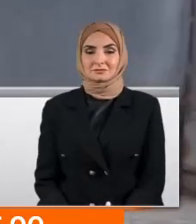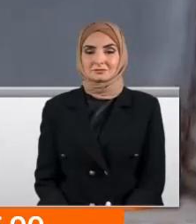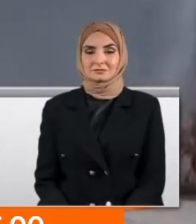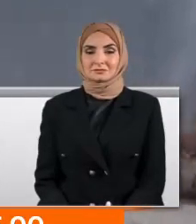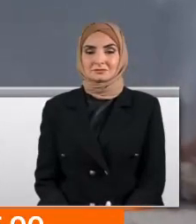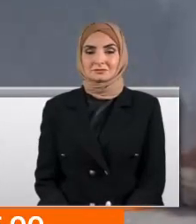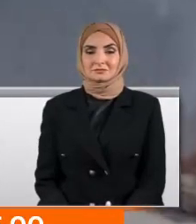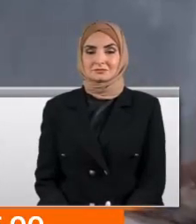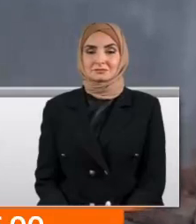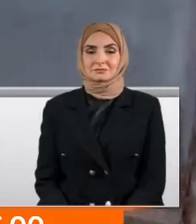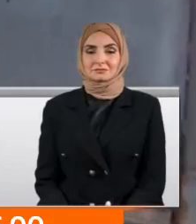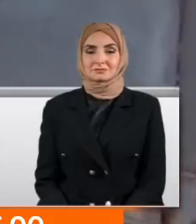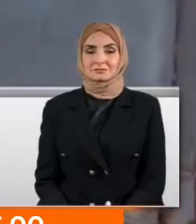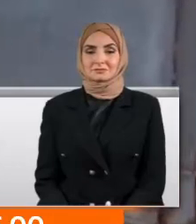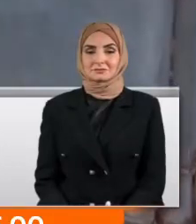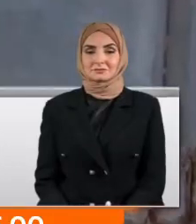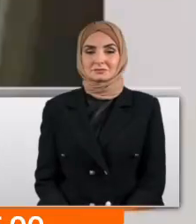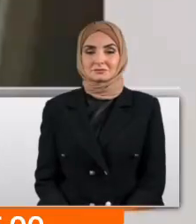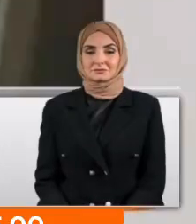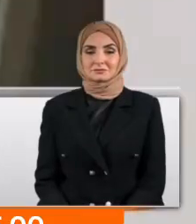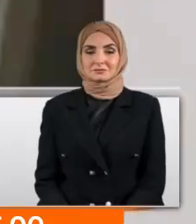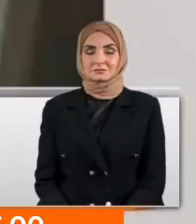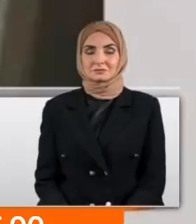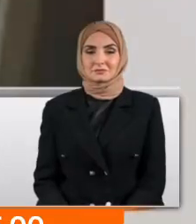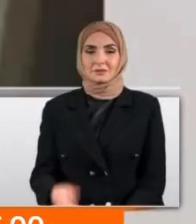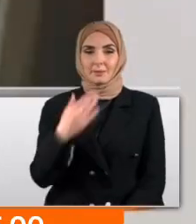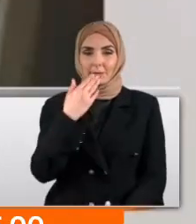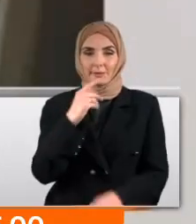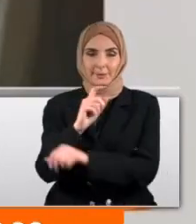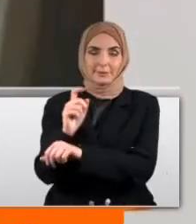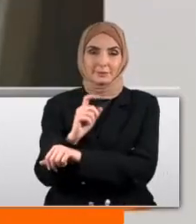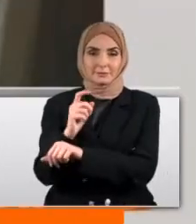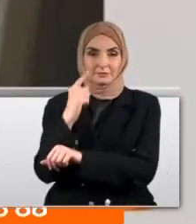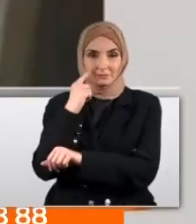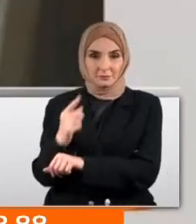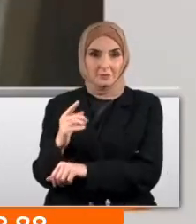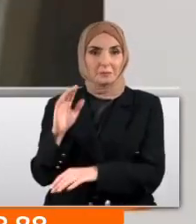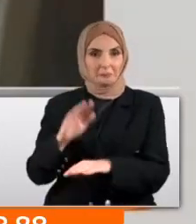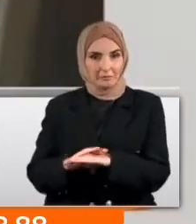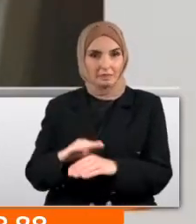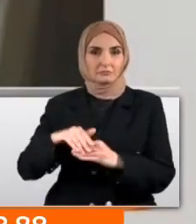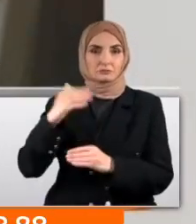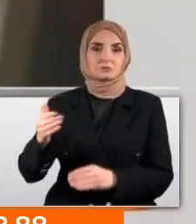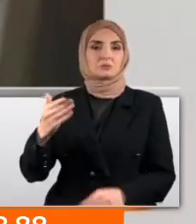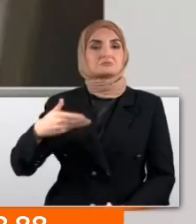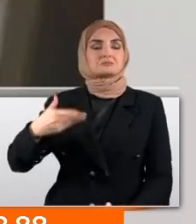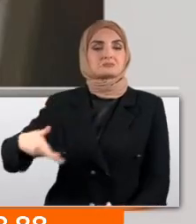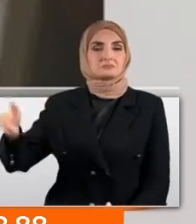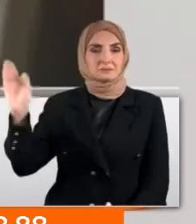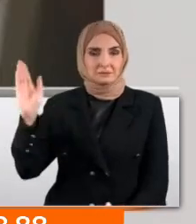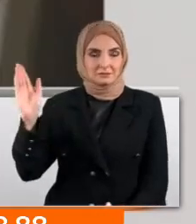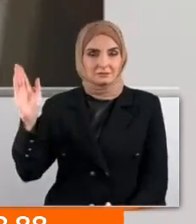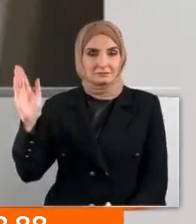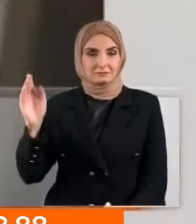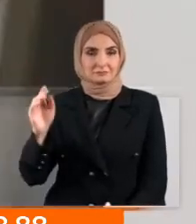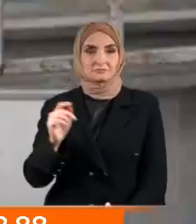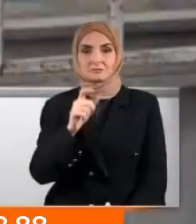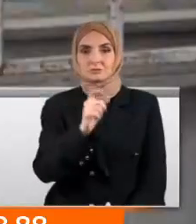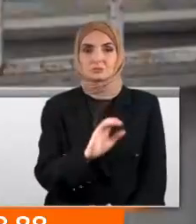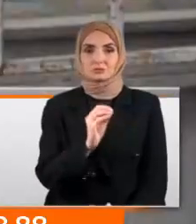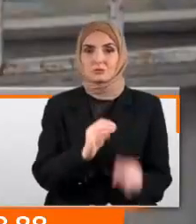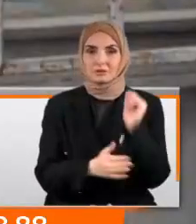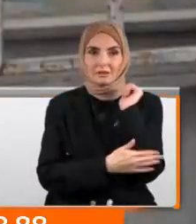Gözlerime bir mesafeden sıktı gözlerime. Biber gazlı saldırgan olay yerinden uzaklaştı. Yusuf Emir'in yardımına ise çevredekiler